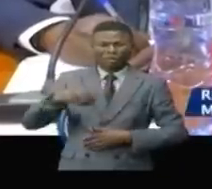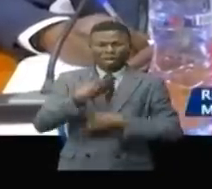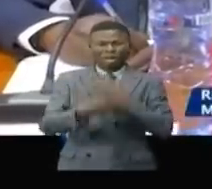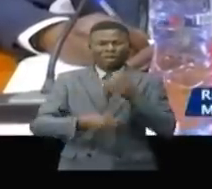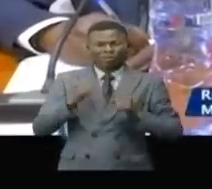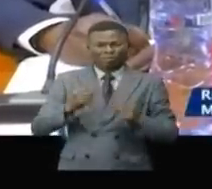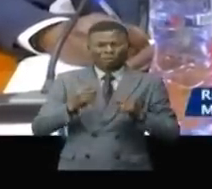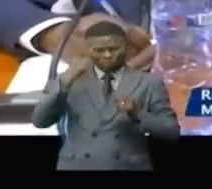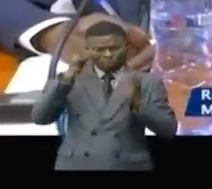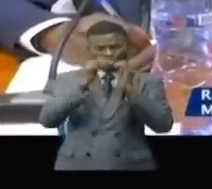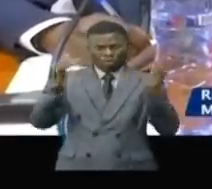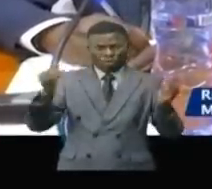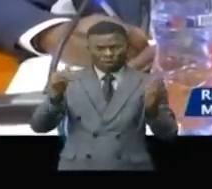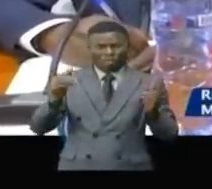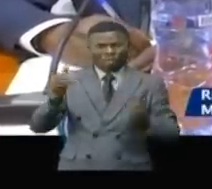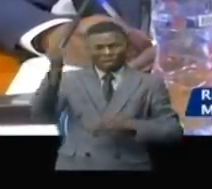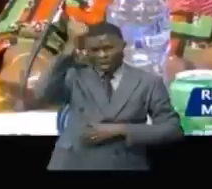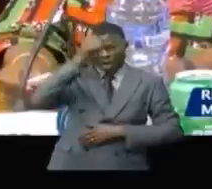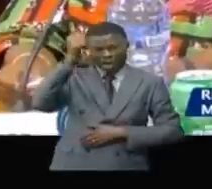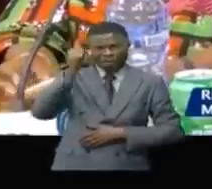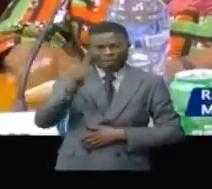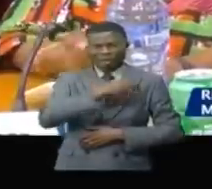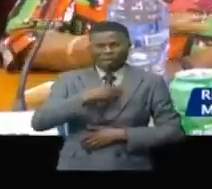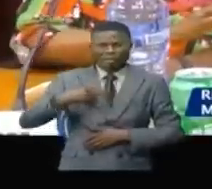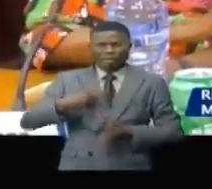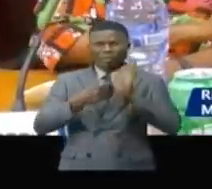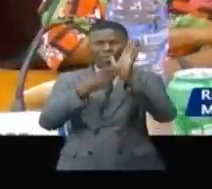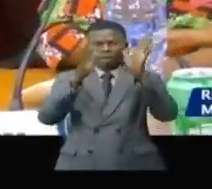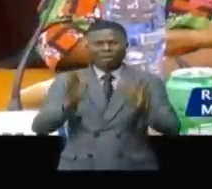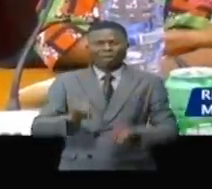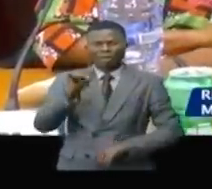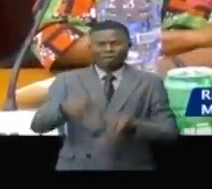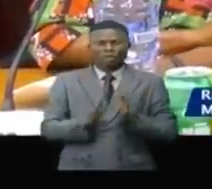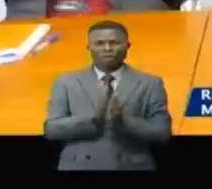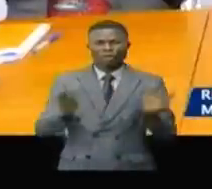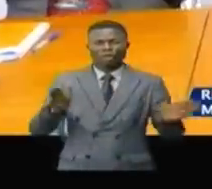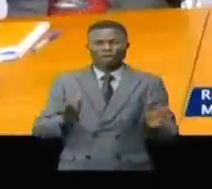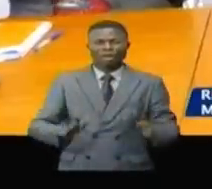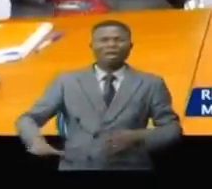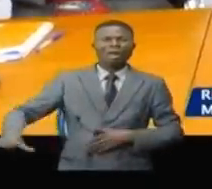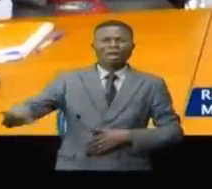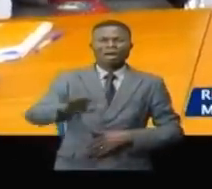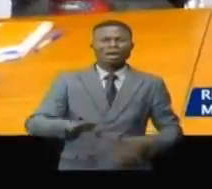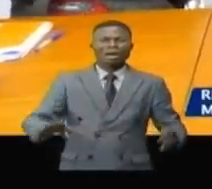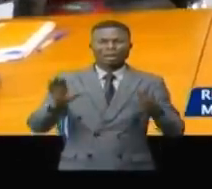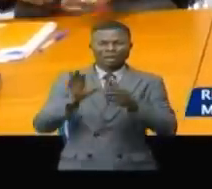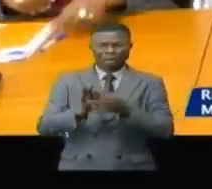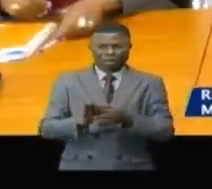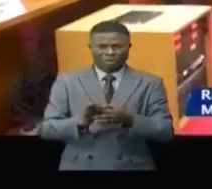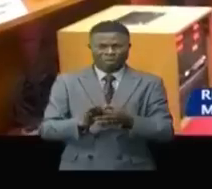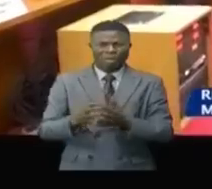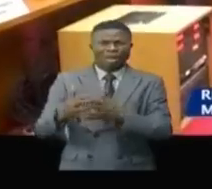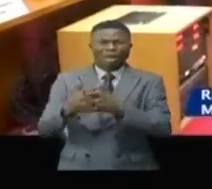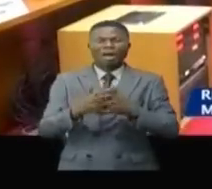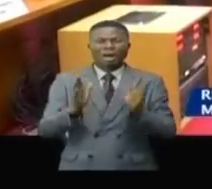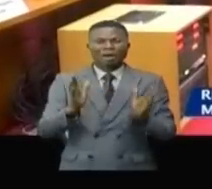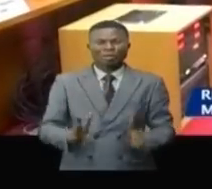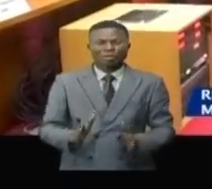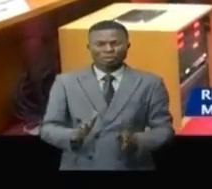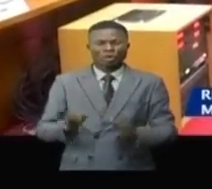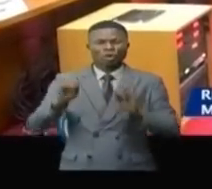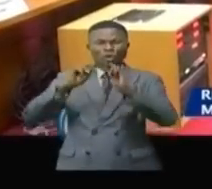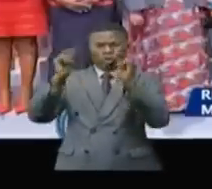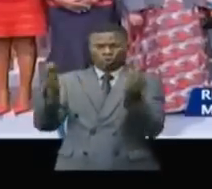paix dans la sous-région, la représentante spéciale du secrétaire général des Nations Unies à la République démocratique du Congo, Bintou Keïta, une